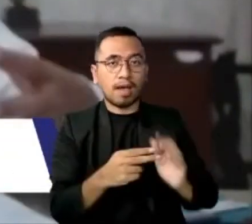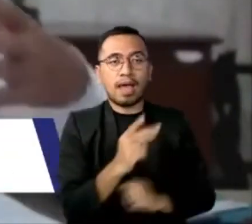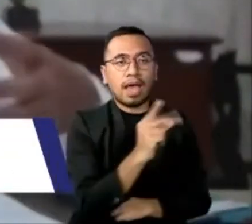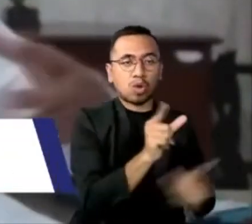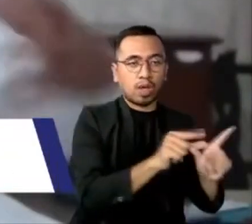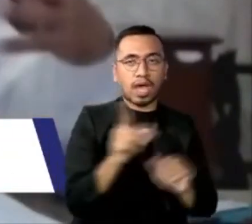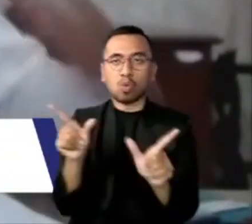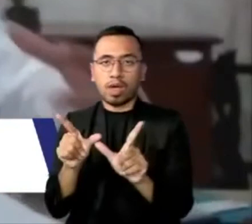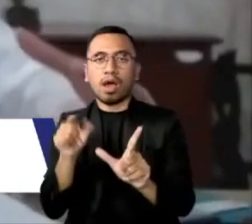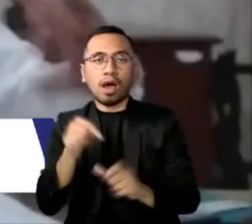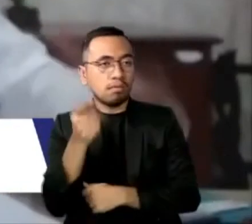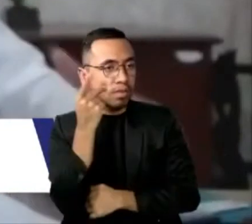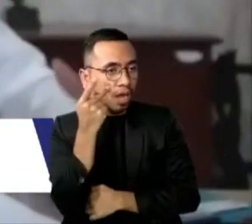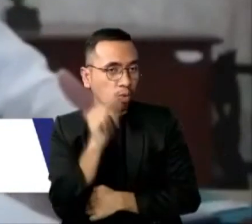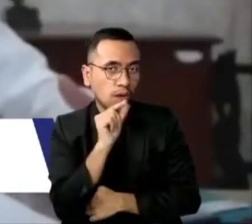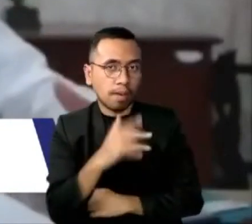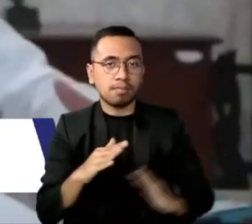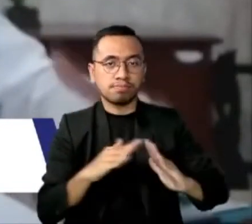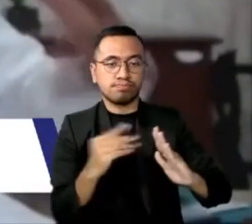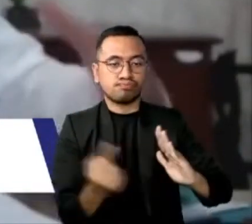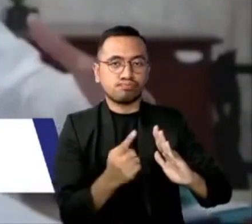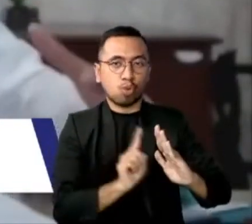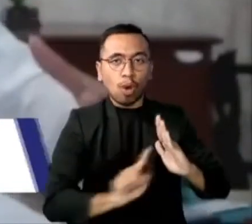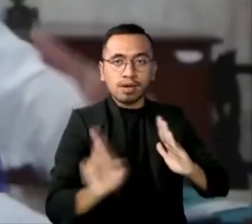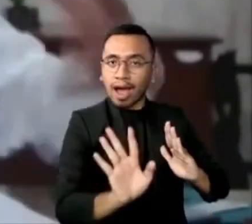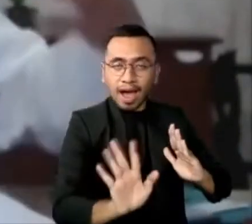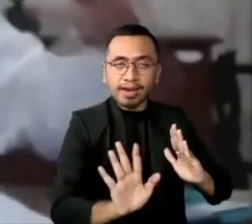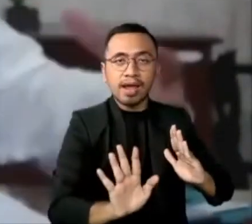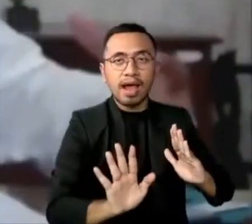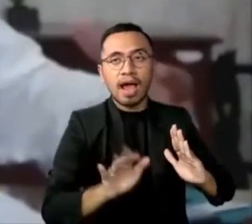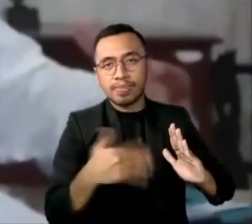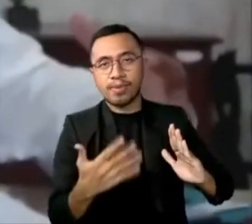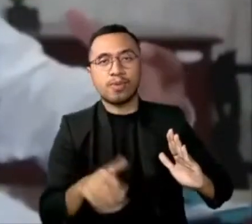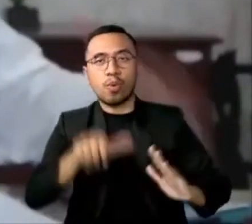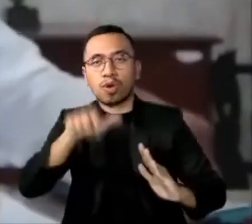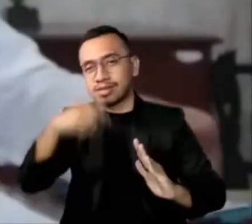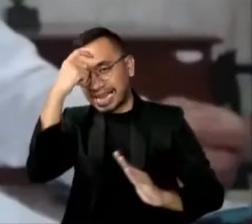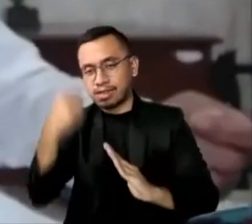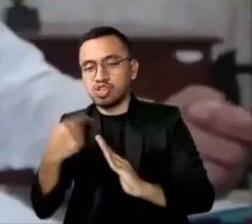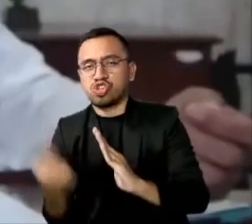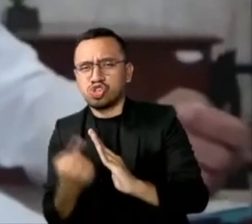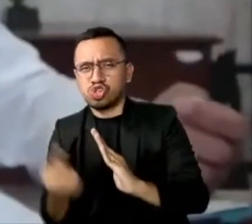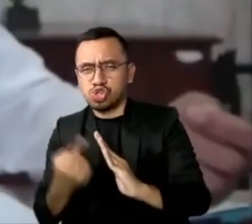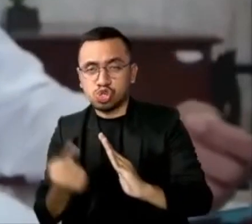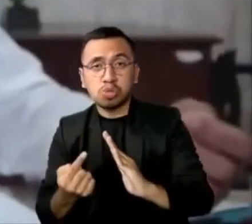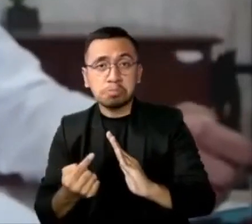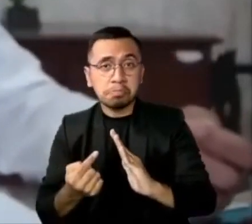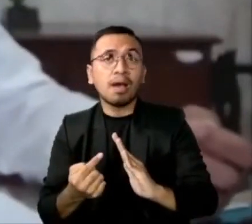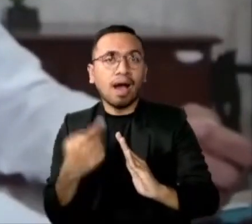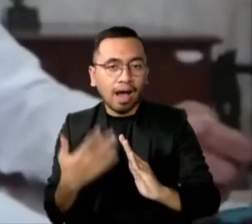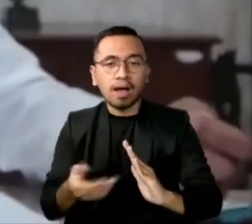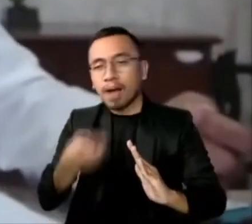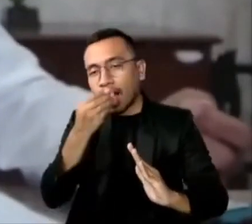hanya menjaga si orang sakit supaya nggak keluar, bahkan menjaga si orang sakit yang diisolasi ini tercukupi semua